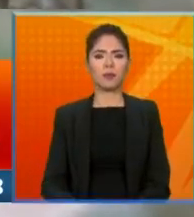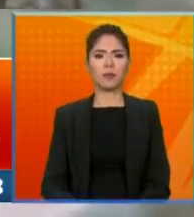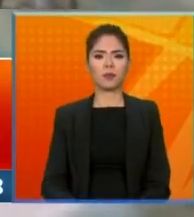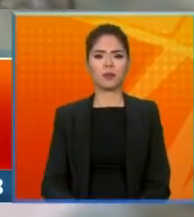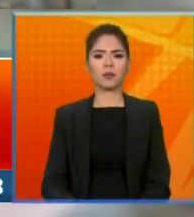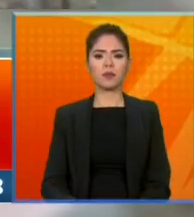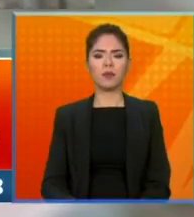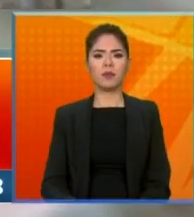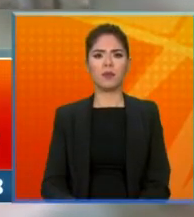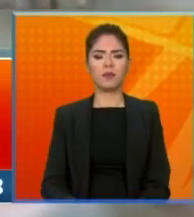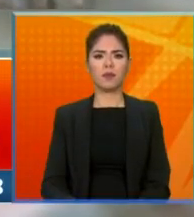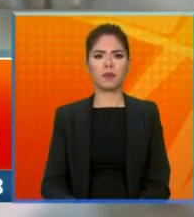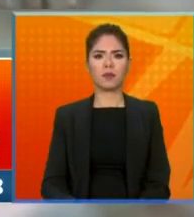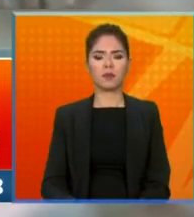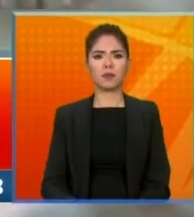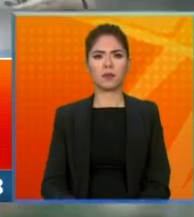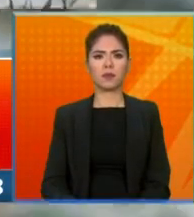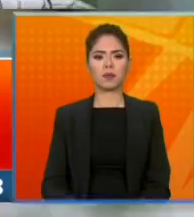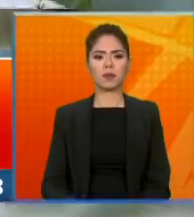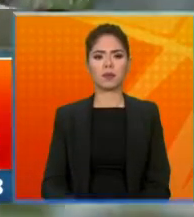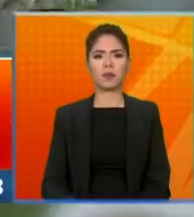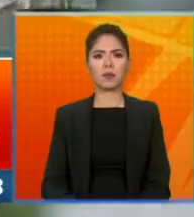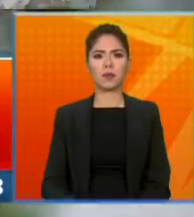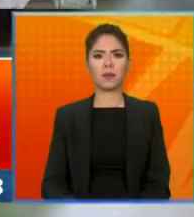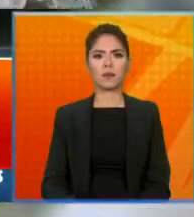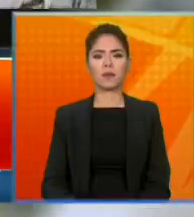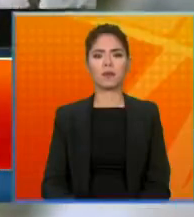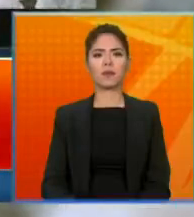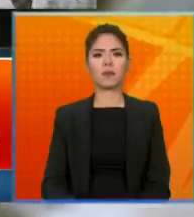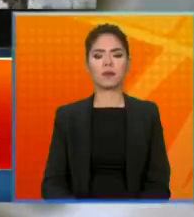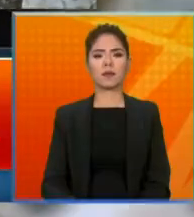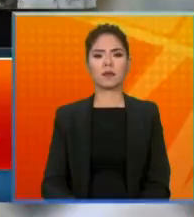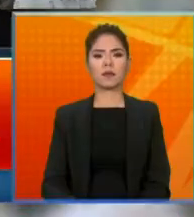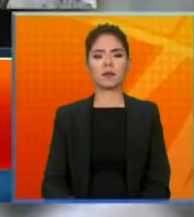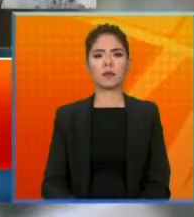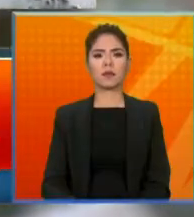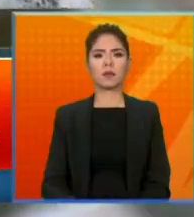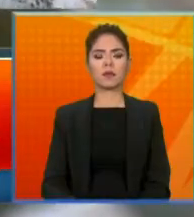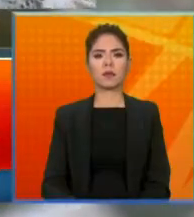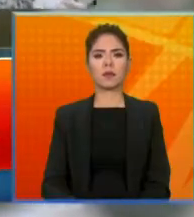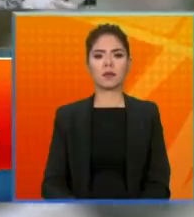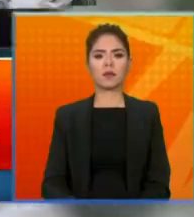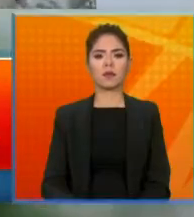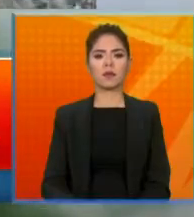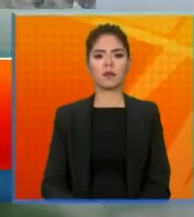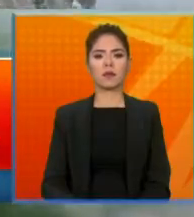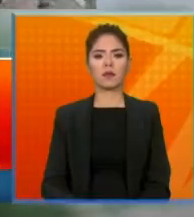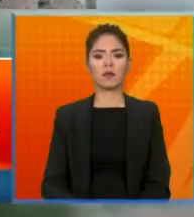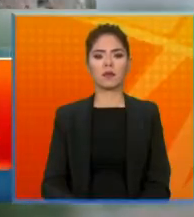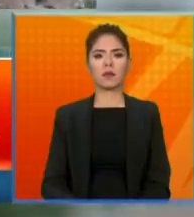İsmi Emine. Amri 11 من راس الحصن. كل نهار نطلع انا ورفيقتي تحت المطر